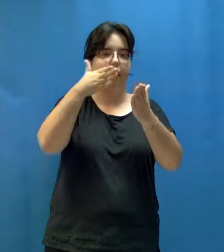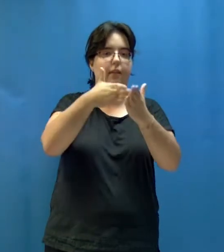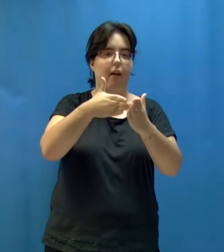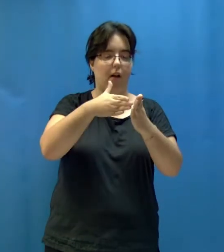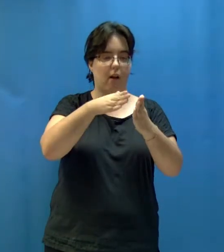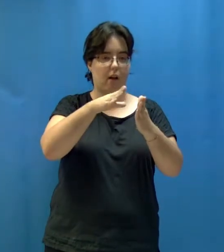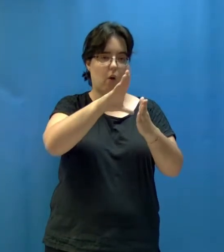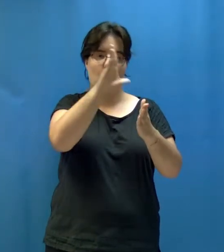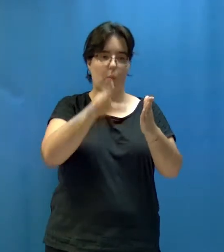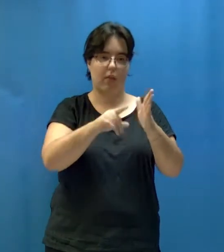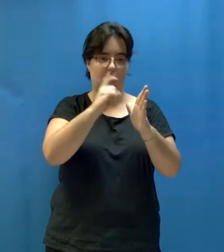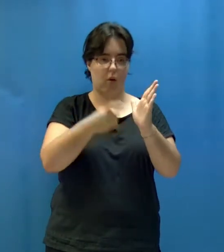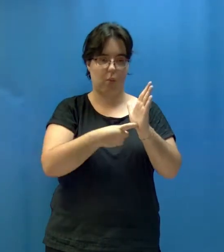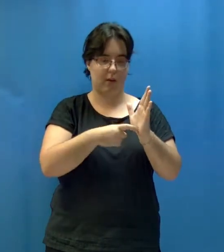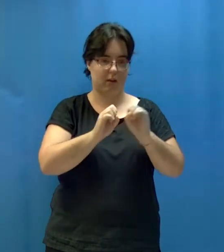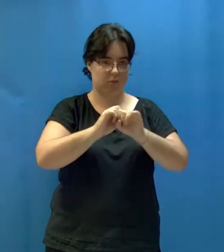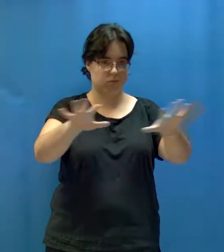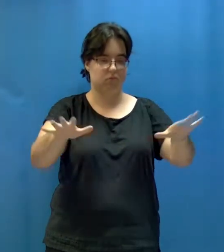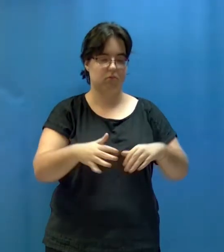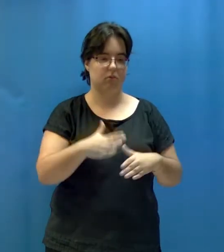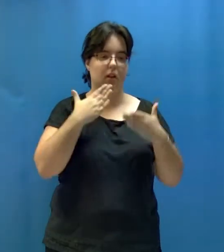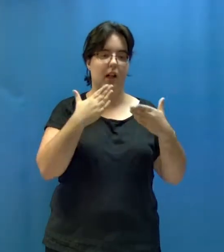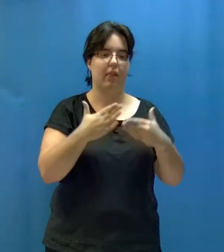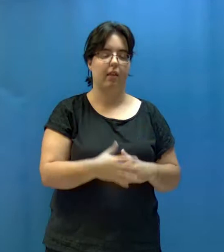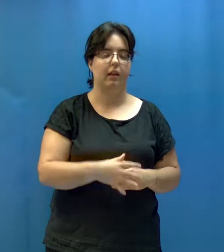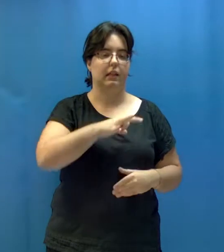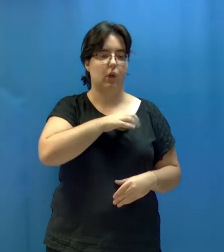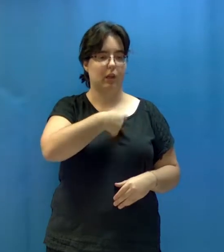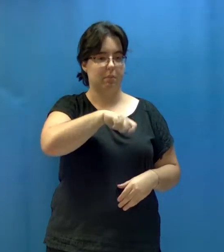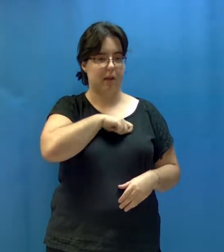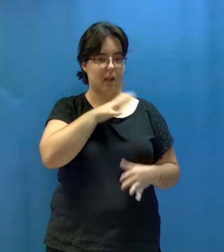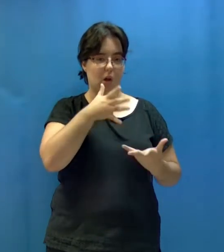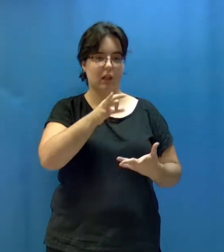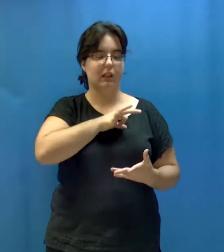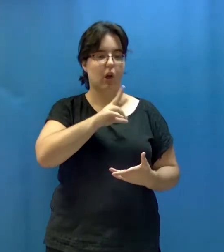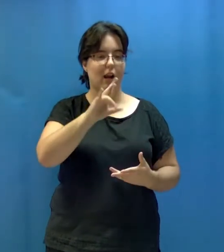Gràcies. Gràcies, senyora Espanya. Senyora Rivera.